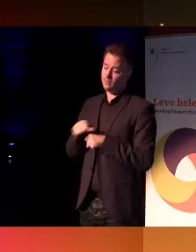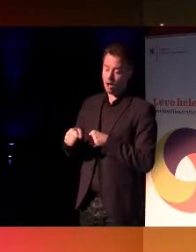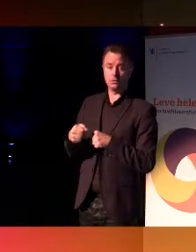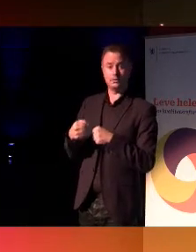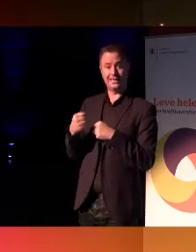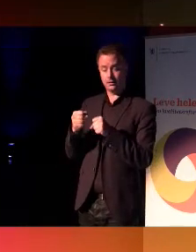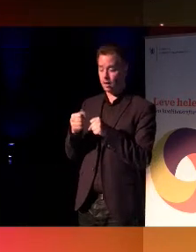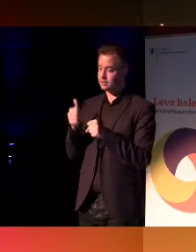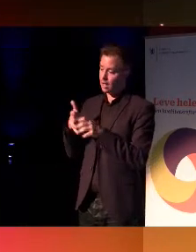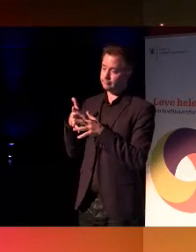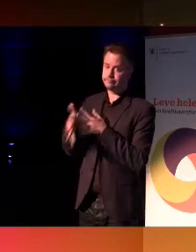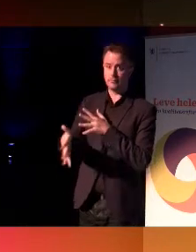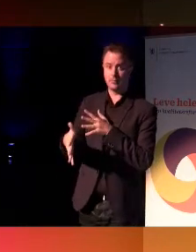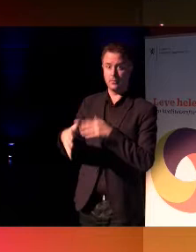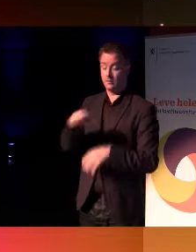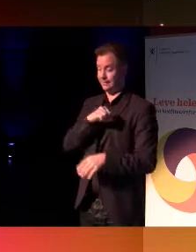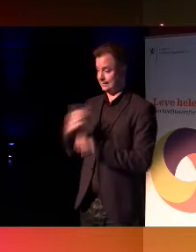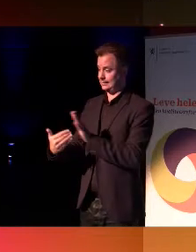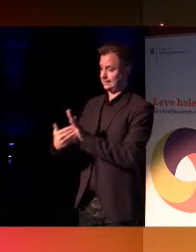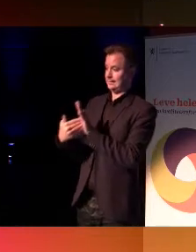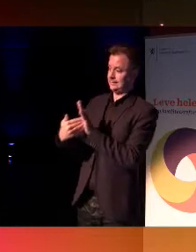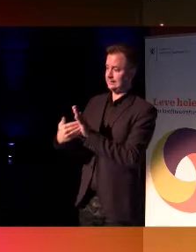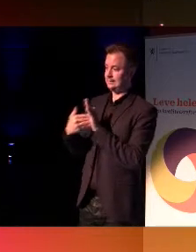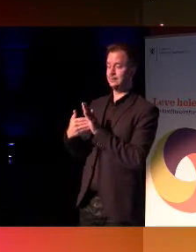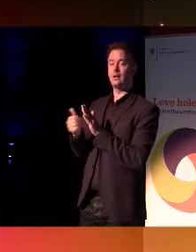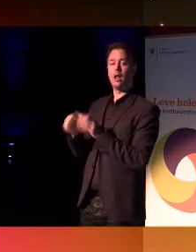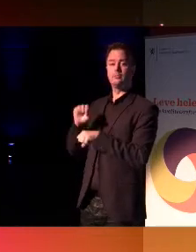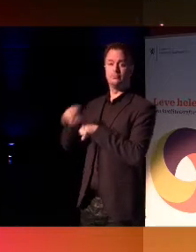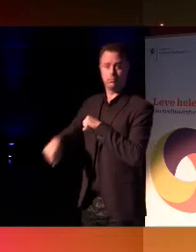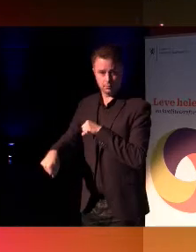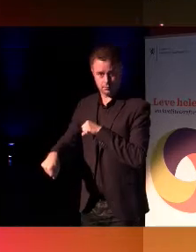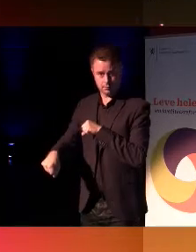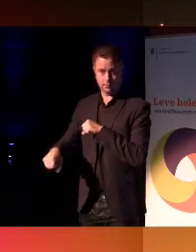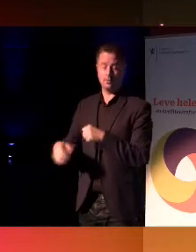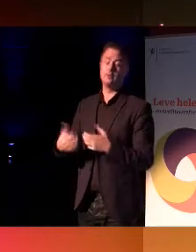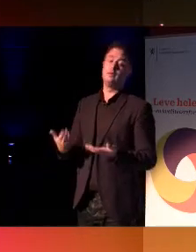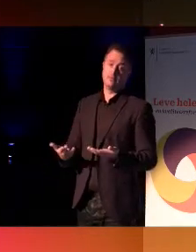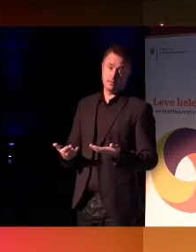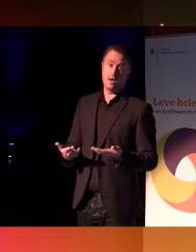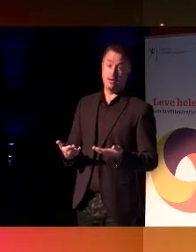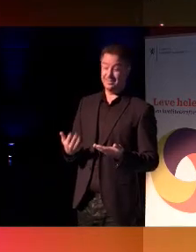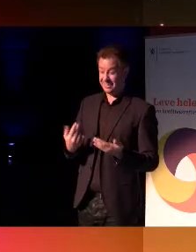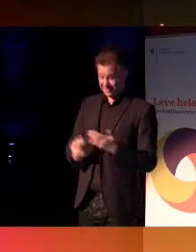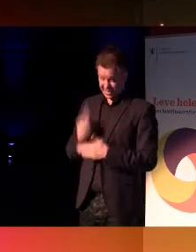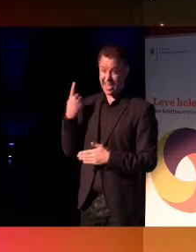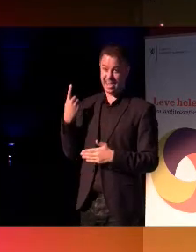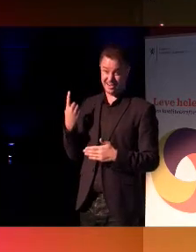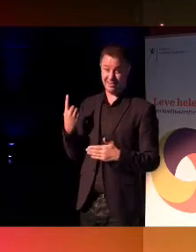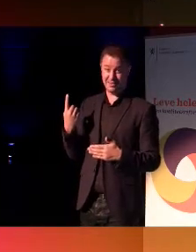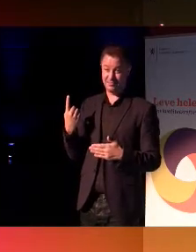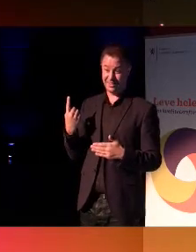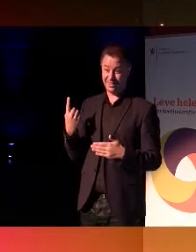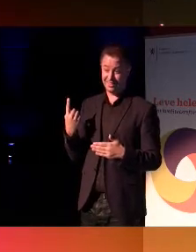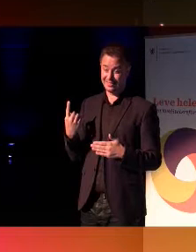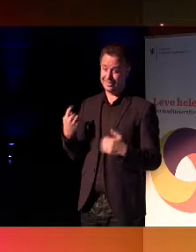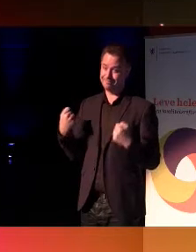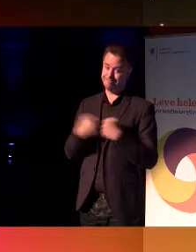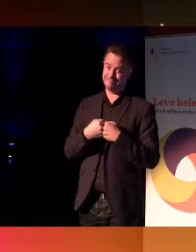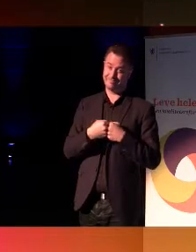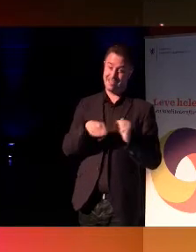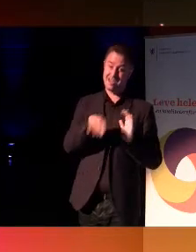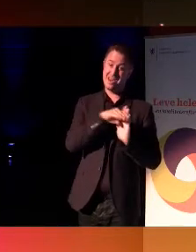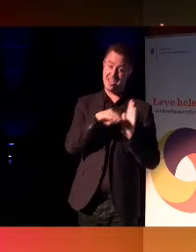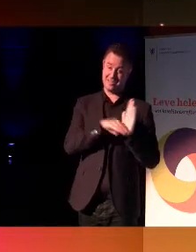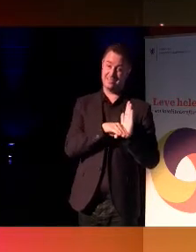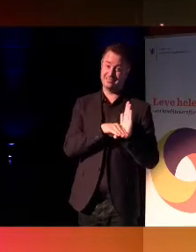eller overvinne motstand, det utføres på en måte som ikke I tråd med regelverket.